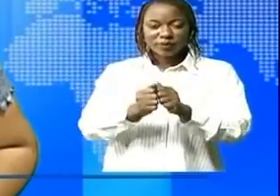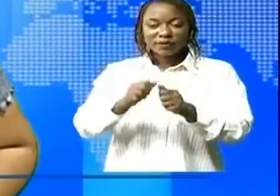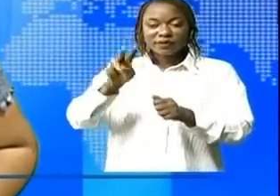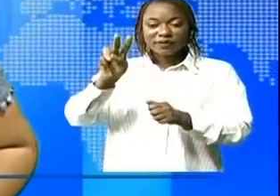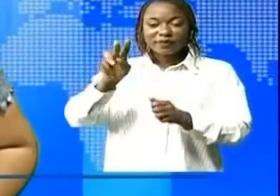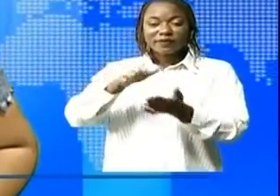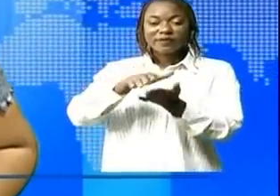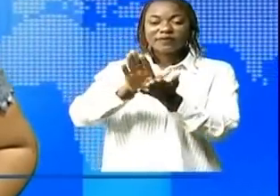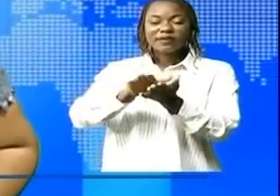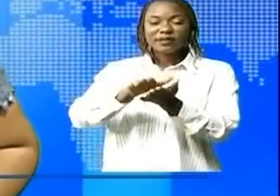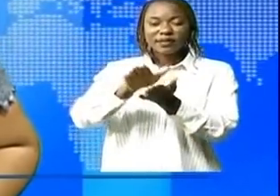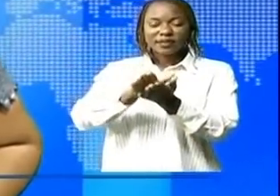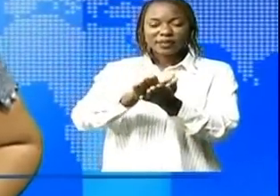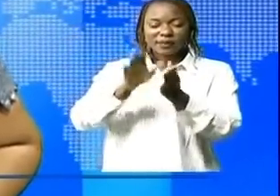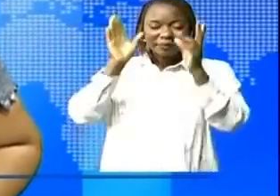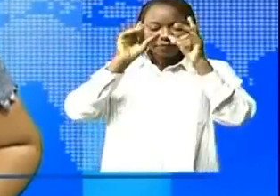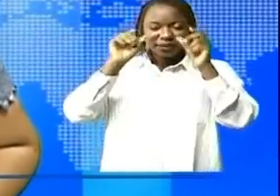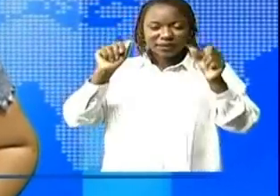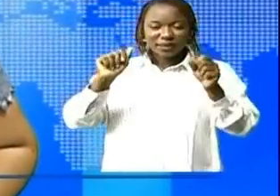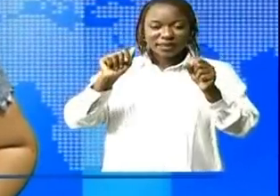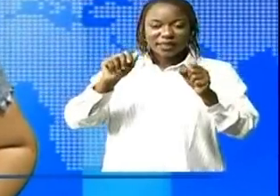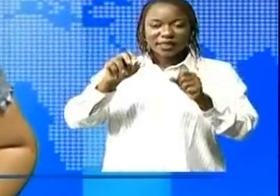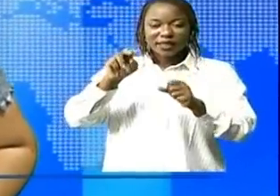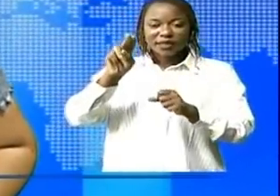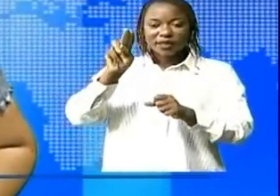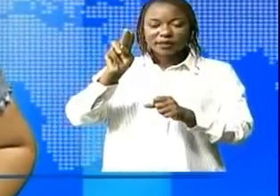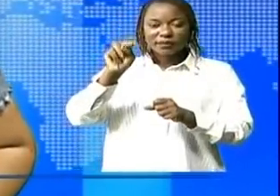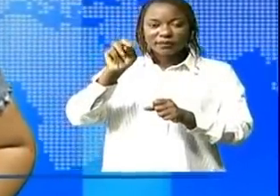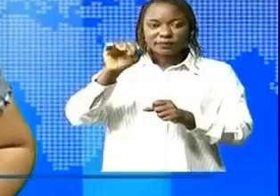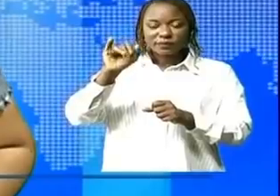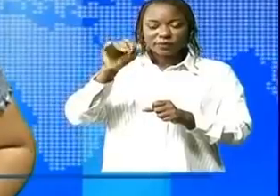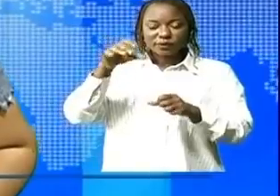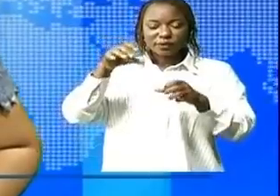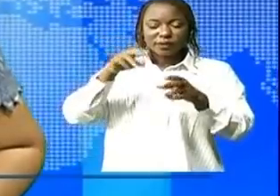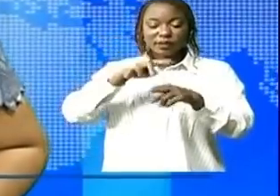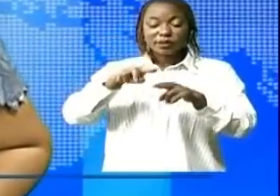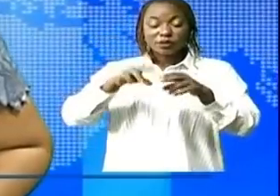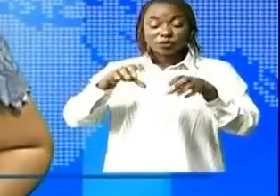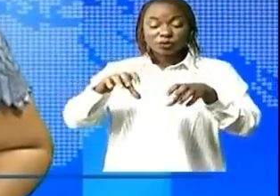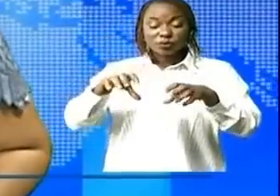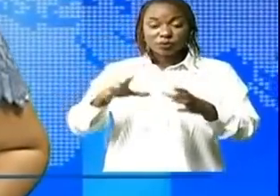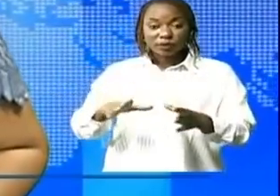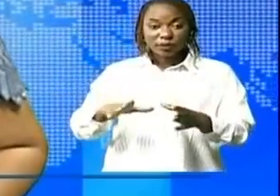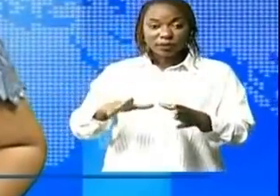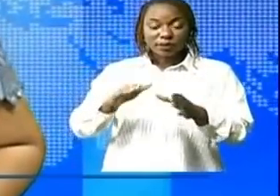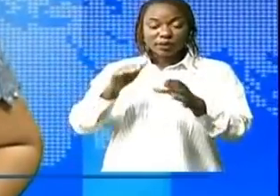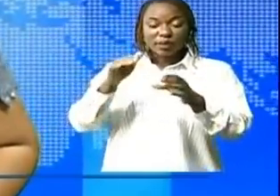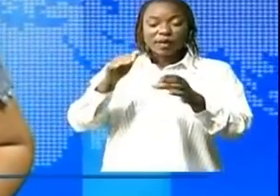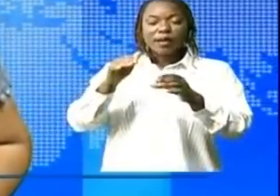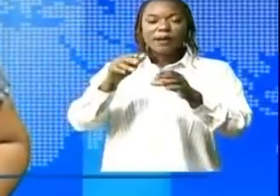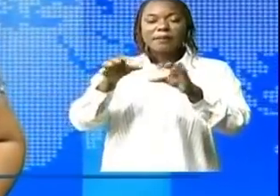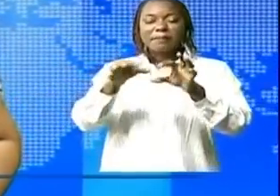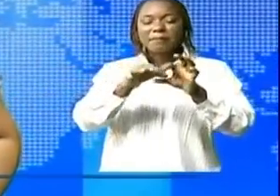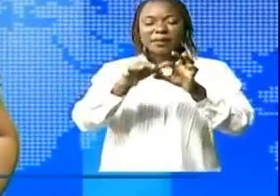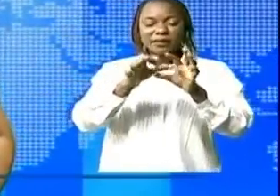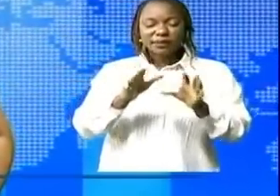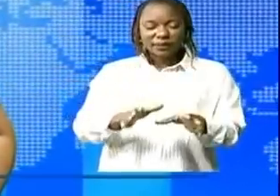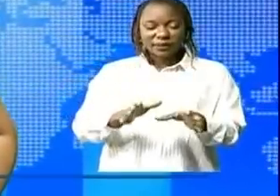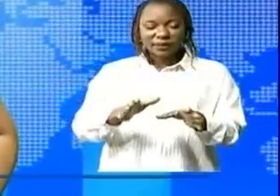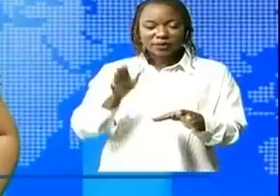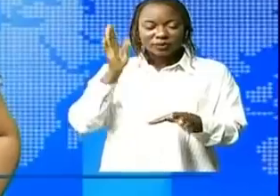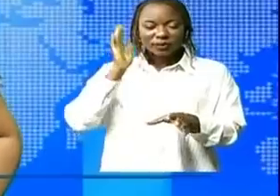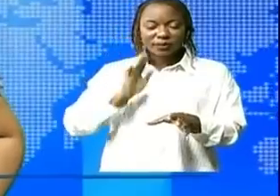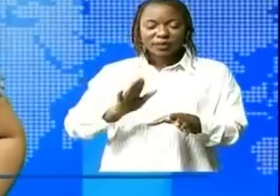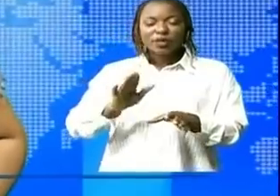Caméré, président national de l'Union pour la nation congolaise, partenaire politique au sein du CASH de